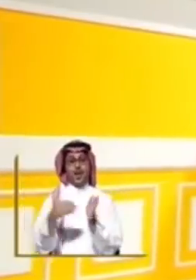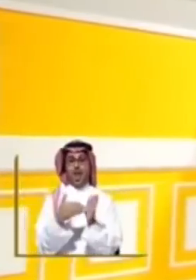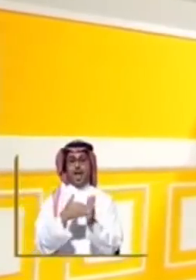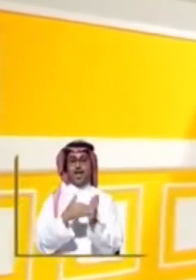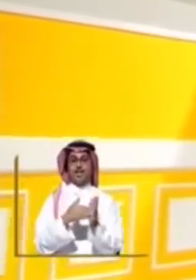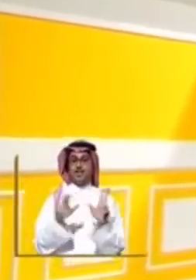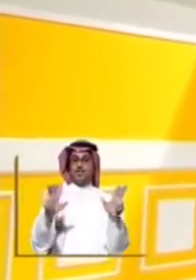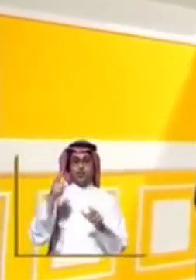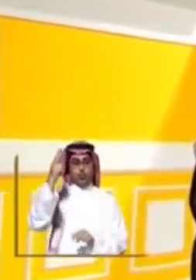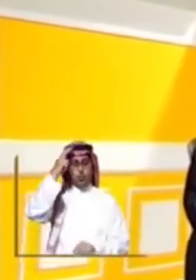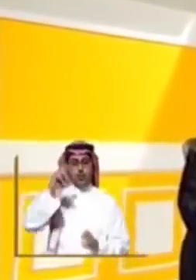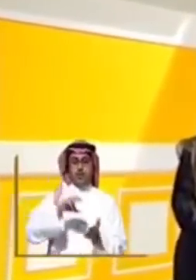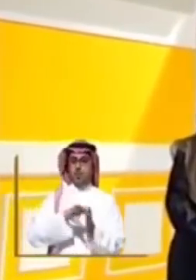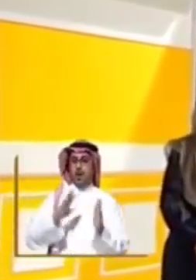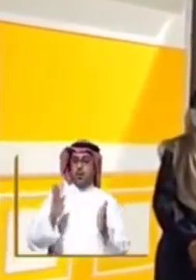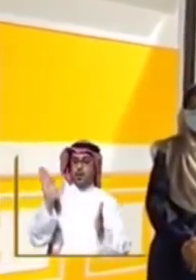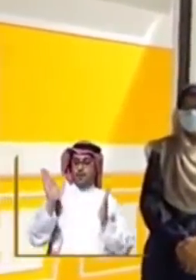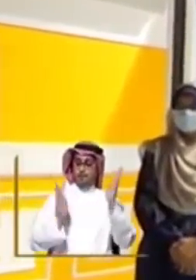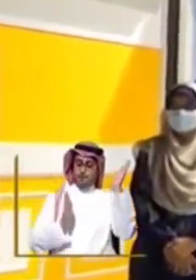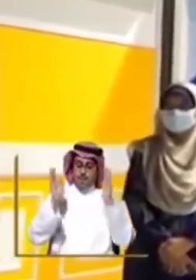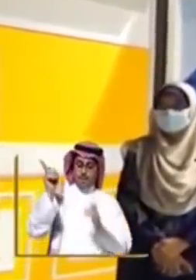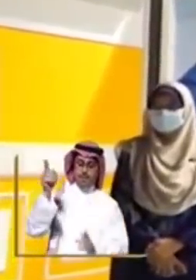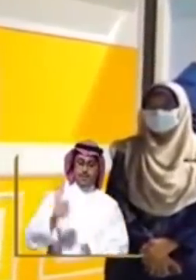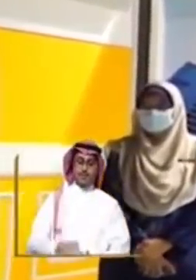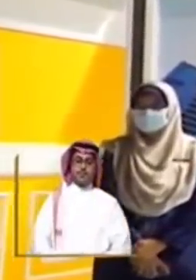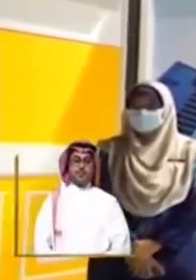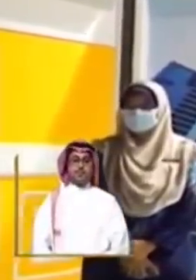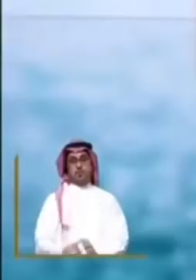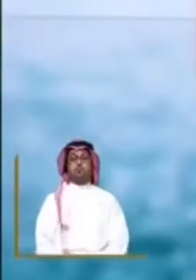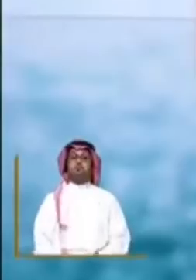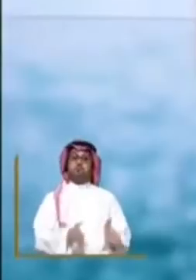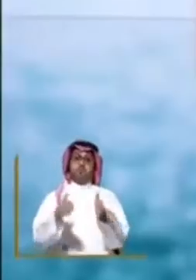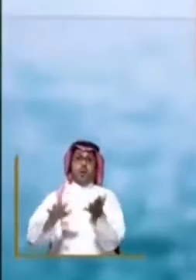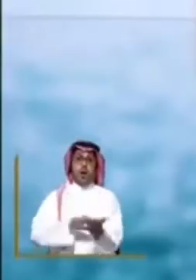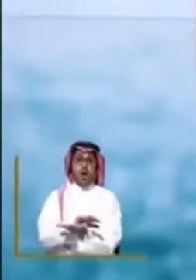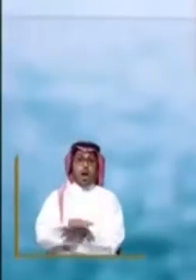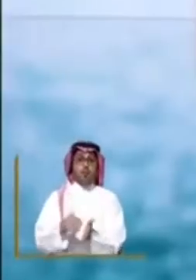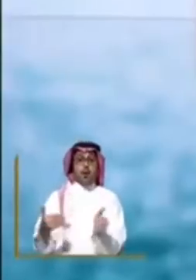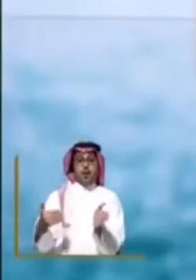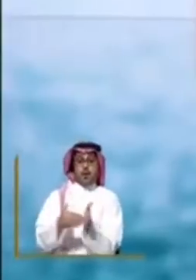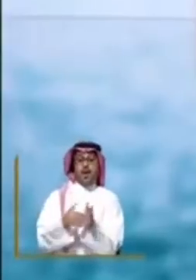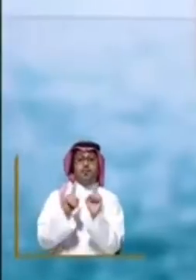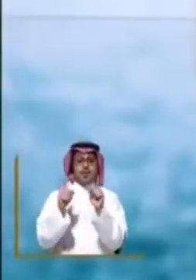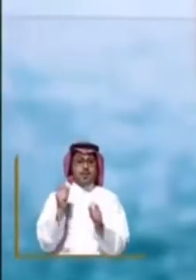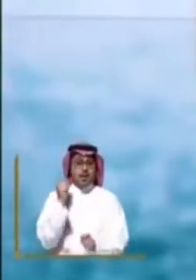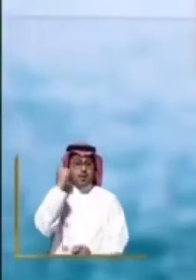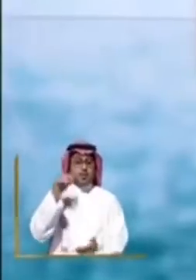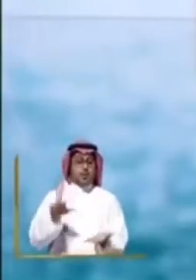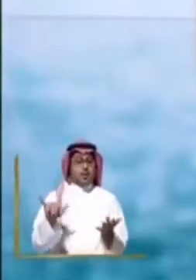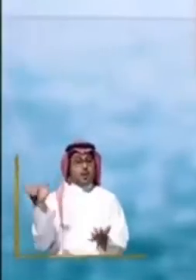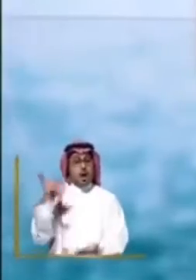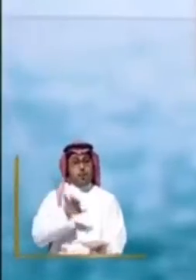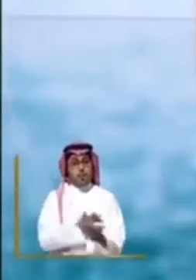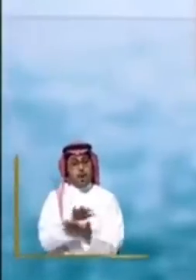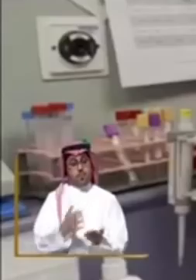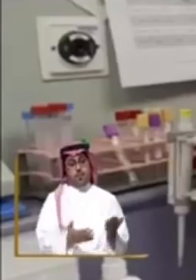السعودية، محمد غروي، بوتراجايا. نشرتنا انتهت، وهذا تذكير